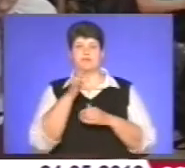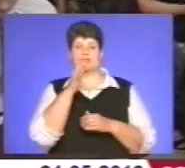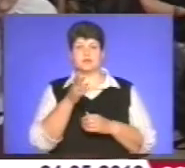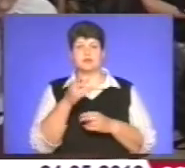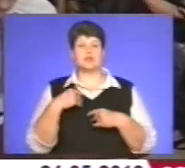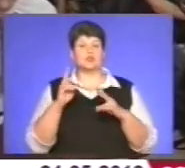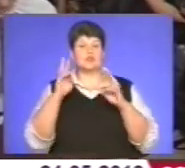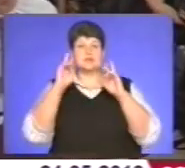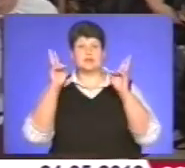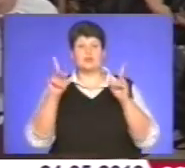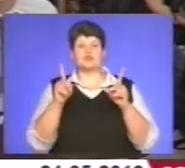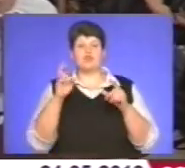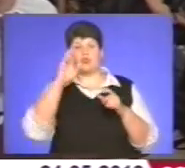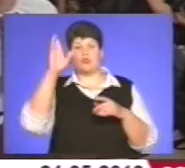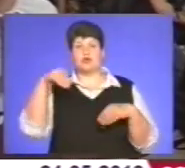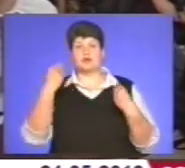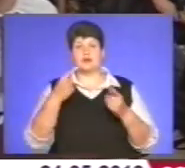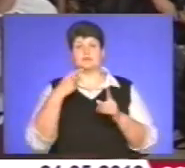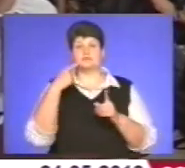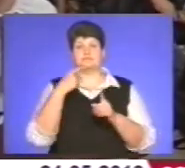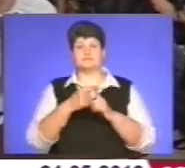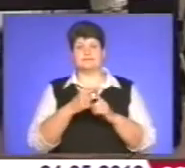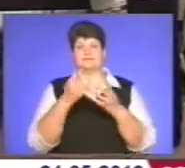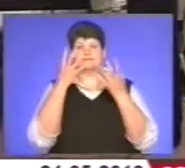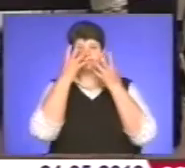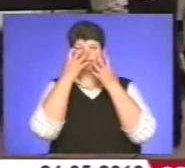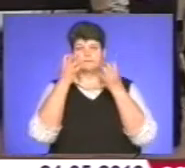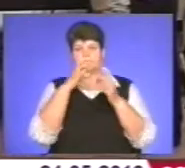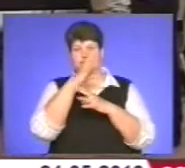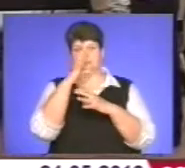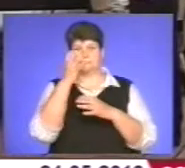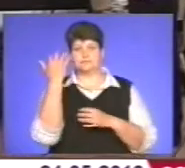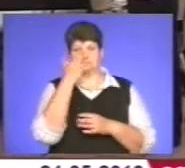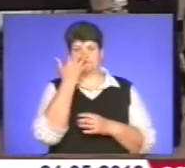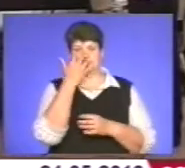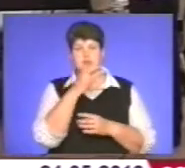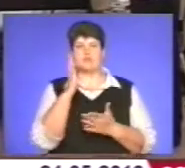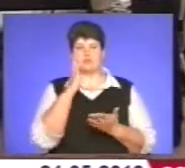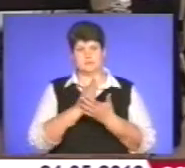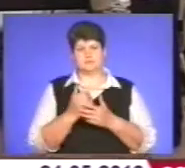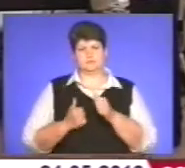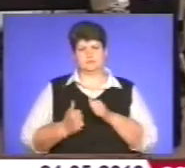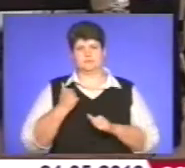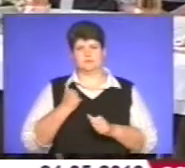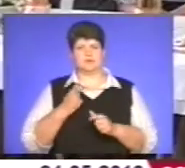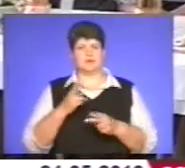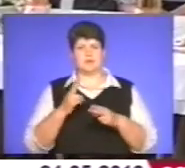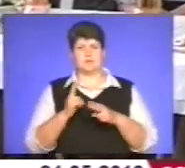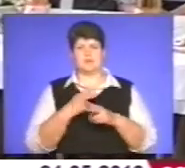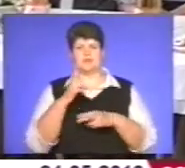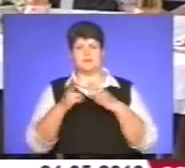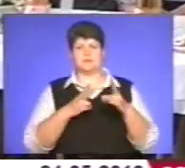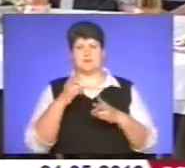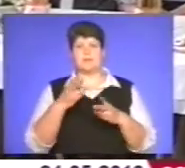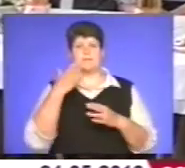не знає, чому Бог дав цим людям нести хрест вічної темряви і напівтемряви. Вони несуть його мужньо і без нарікань. А